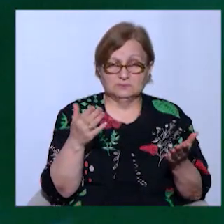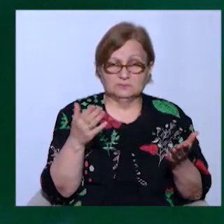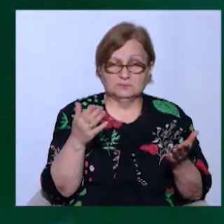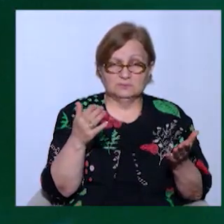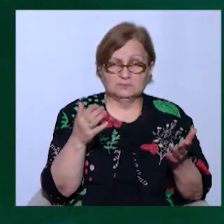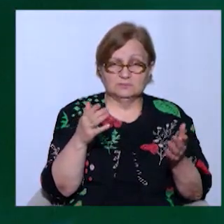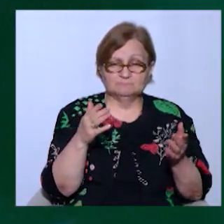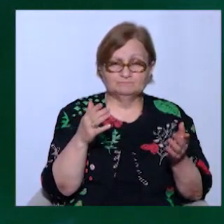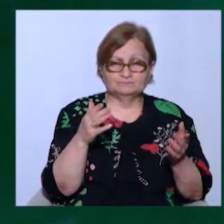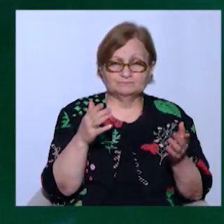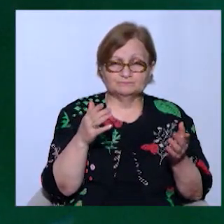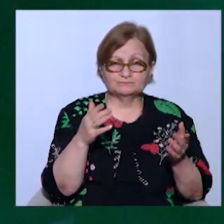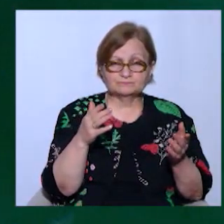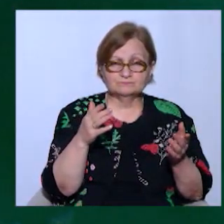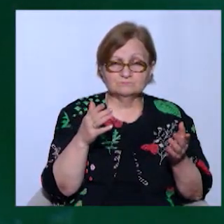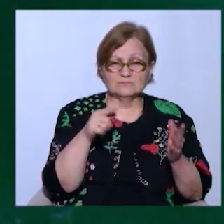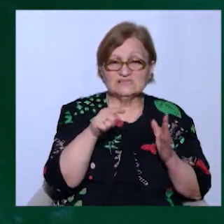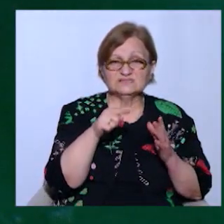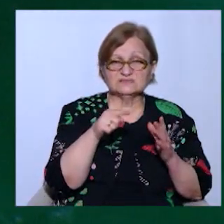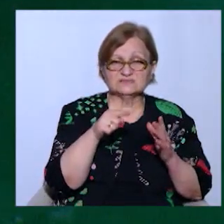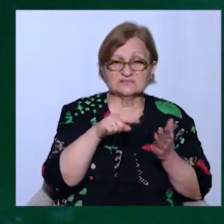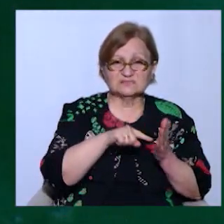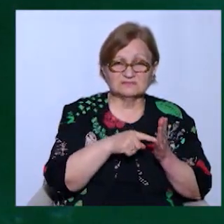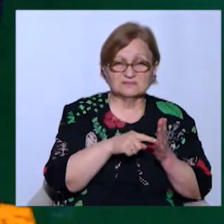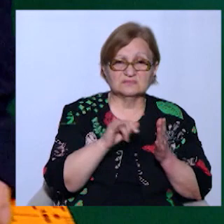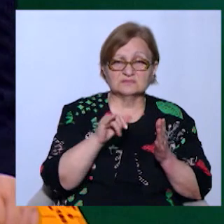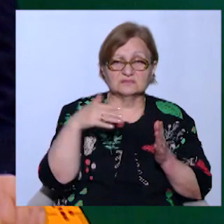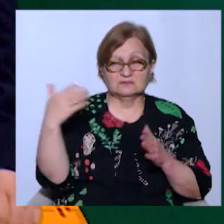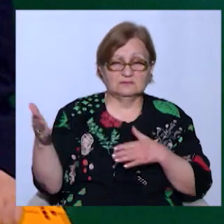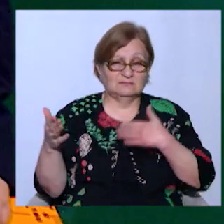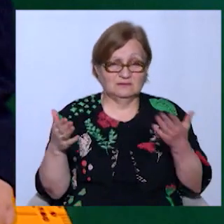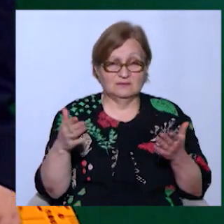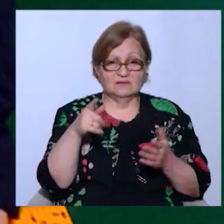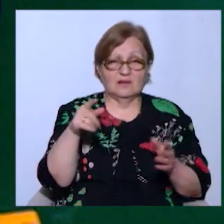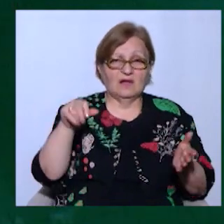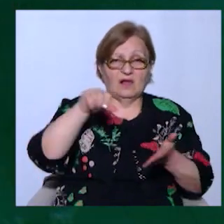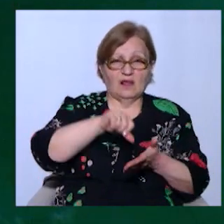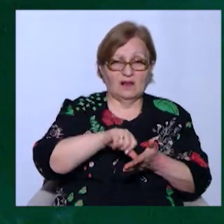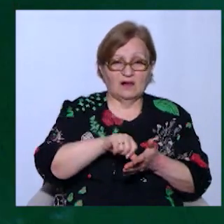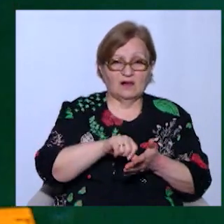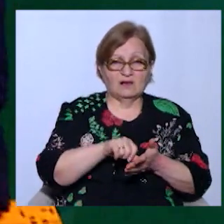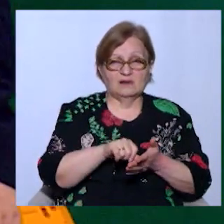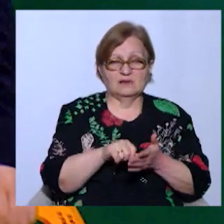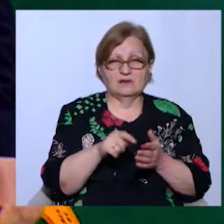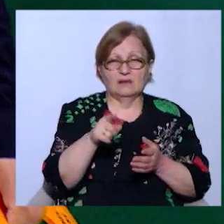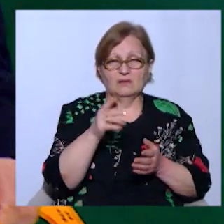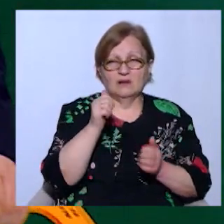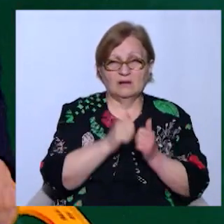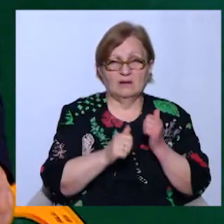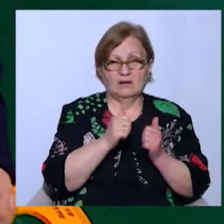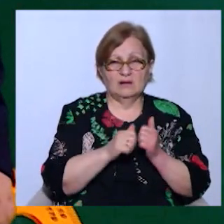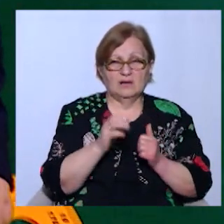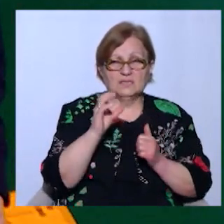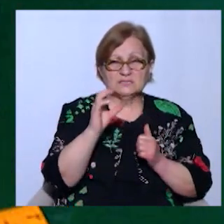მართი კუთხის გვერდს, რომელიც ის წვერო, რომლის გვერდებიც ადგენს მართკუთხეს, წერეთ ხოლმე ცეთი.